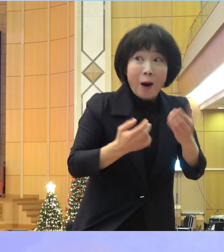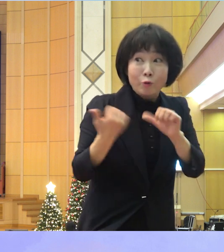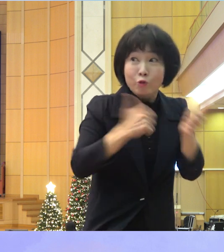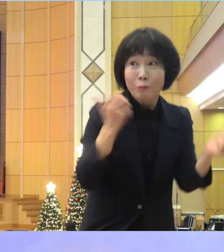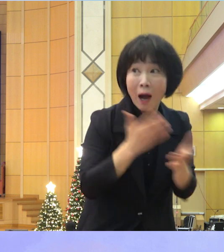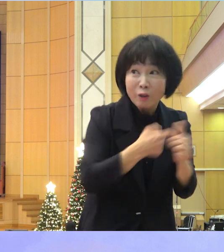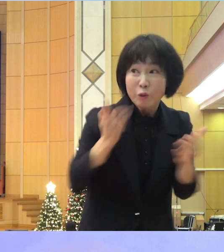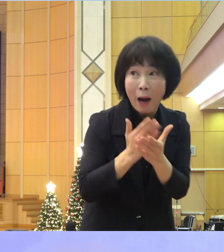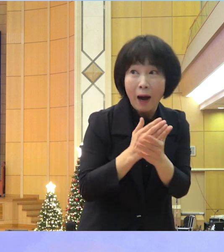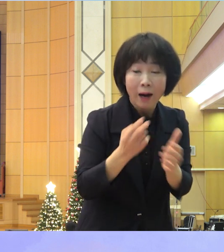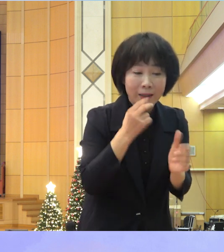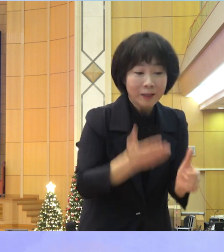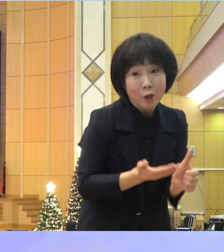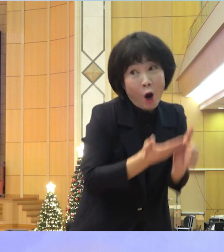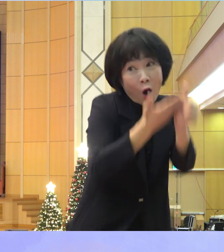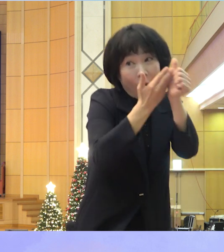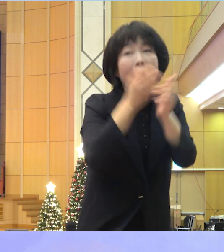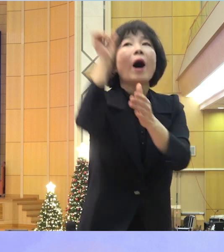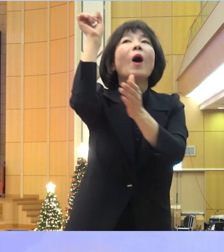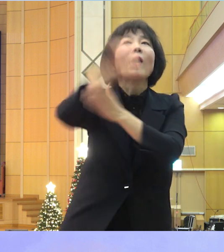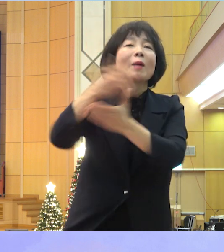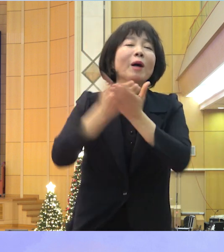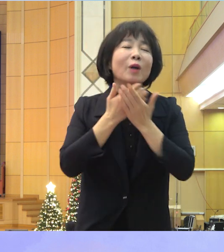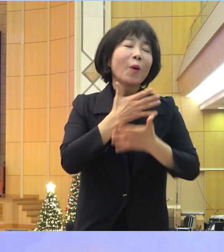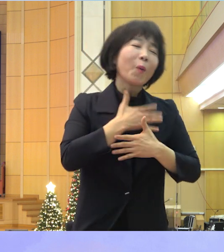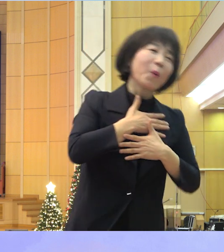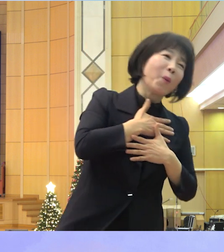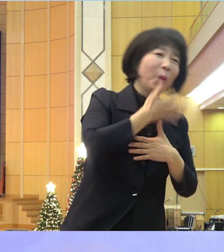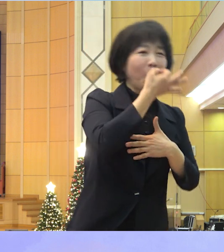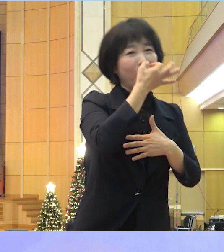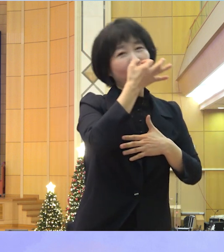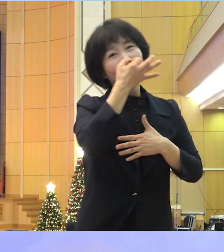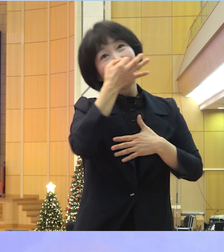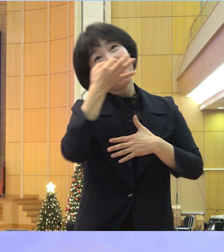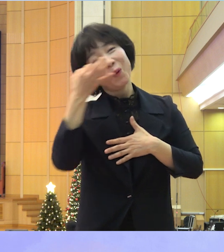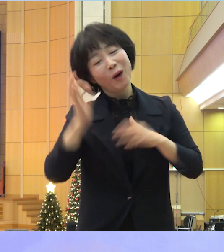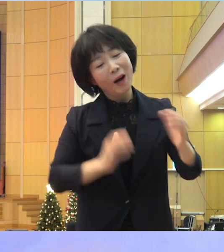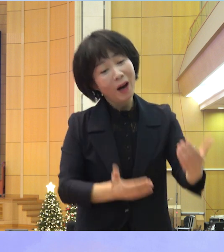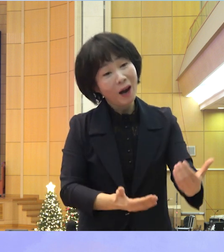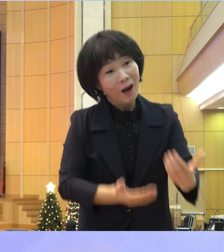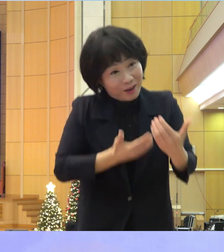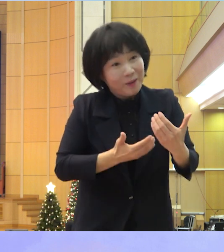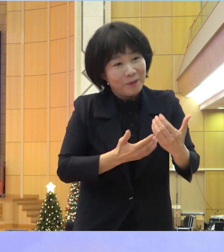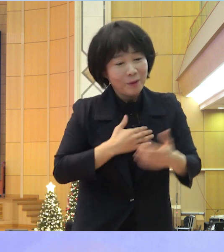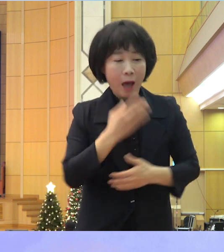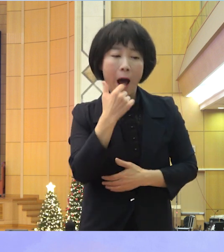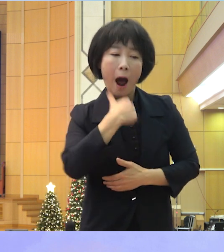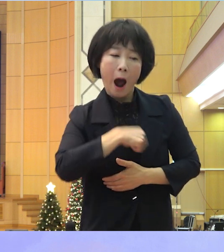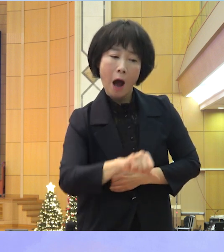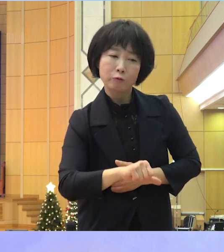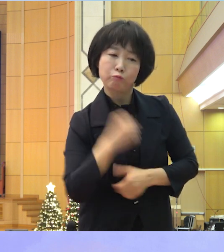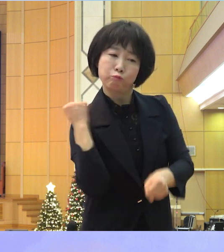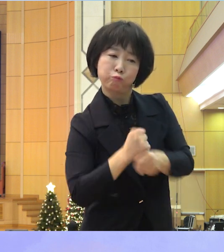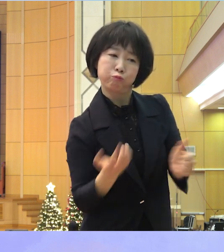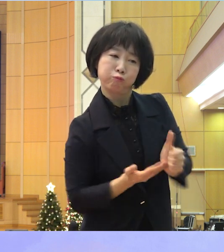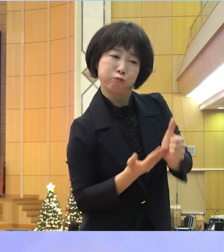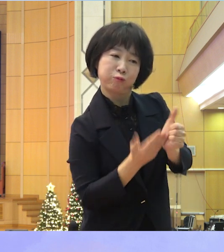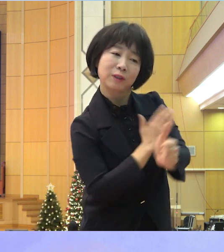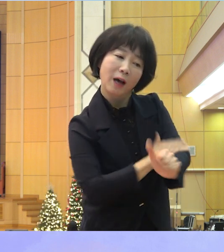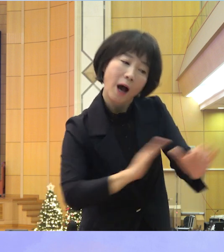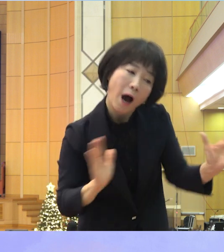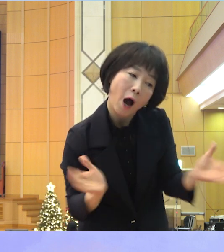구사일생으로 살게 돼가지고 공주 궁궐에서 공주를, 정말 양어머니지, 거기서